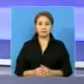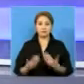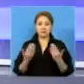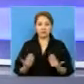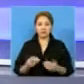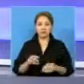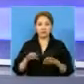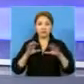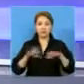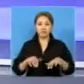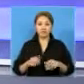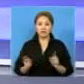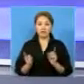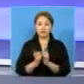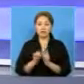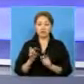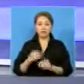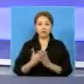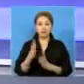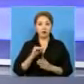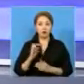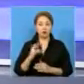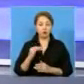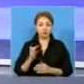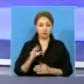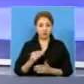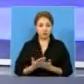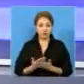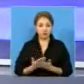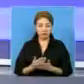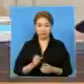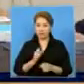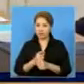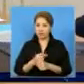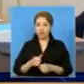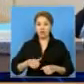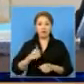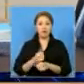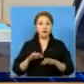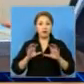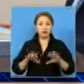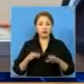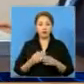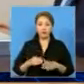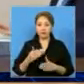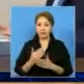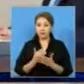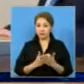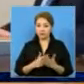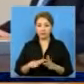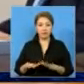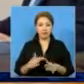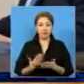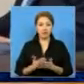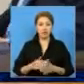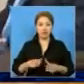Сегодня президент принял верховного муфтия Наурызбая Кажы Тагановича. Доложил о главе государства о благотворительных мерах,